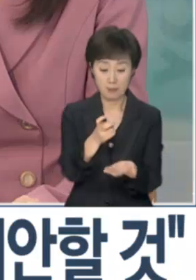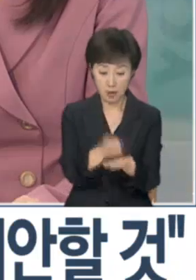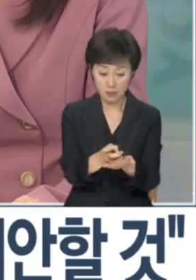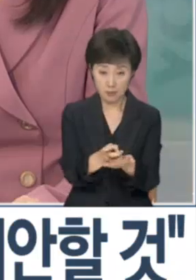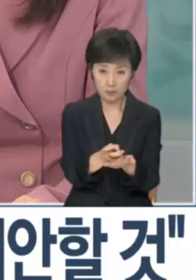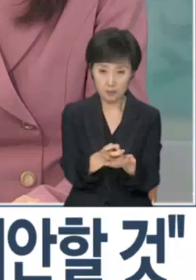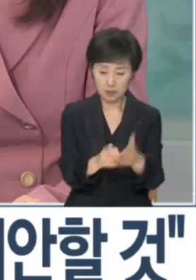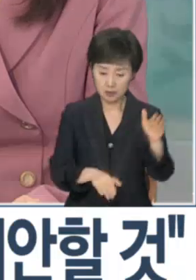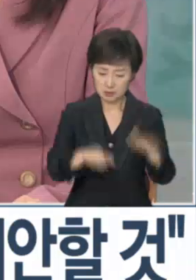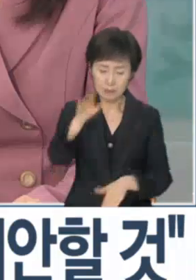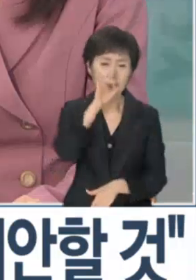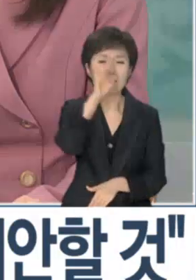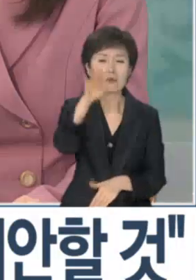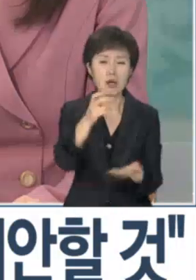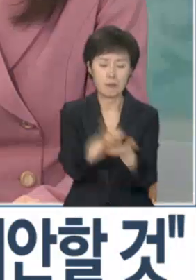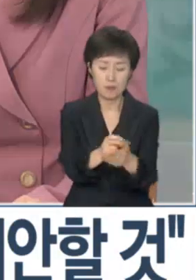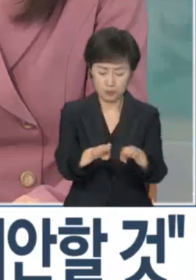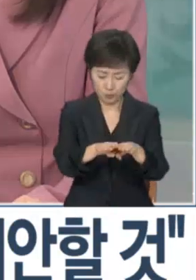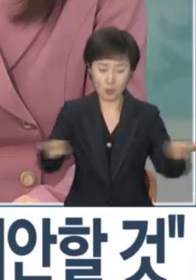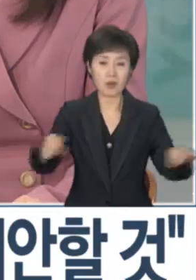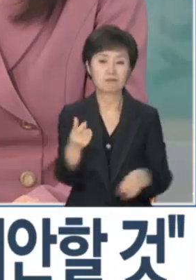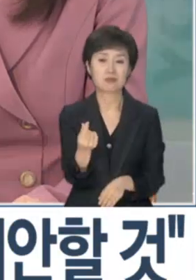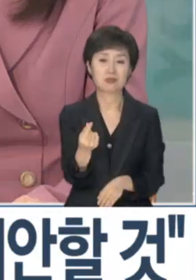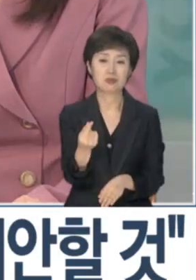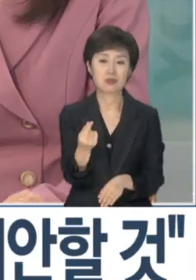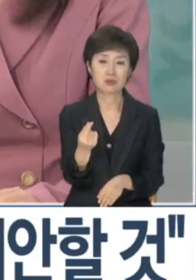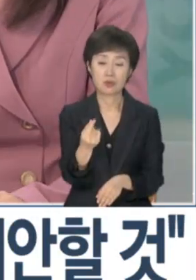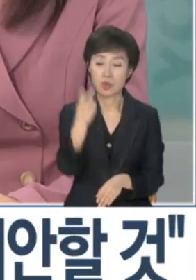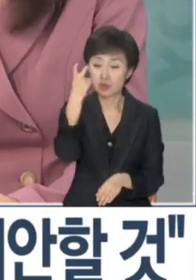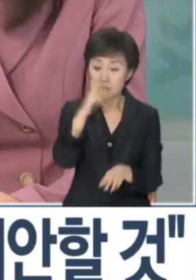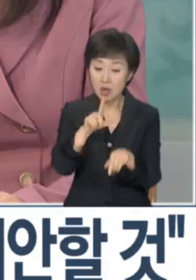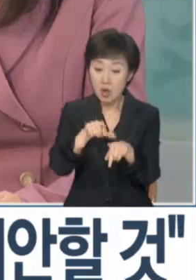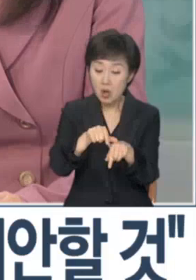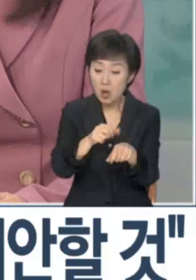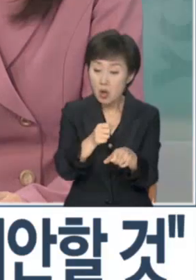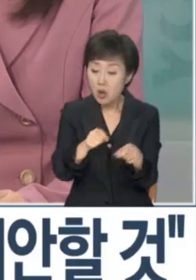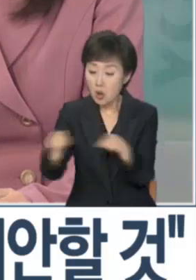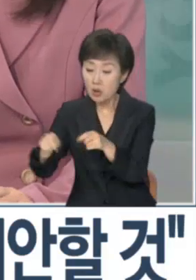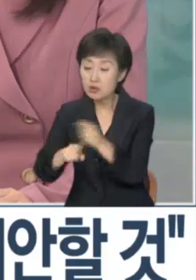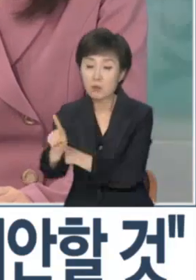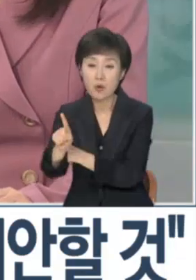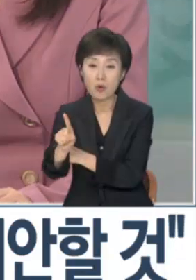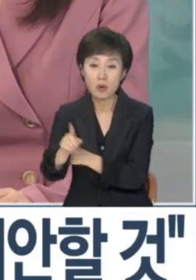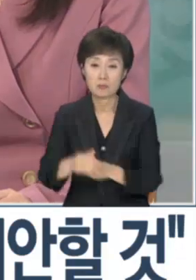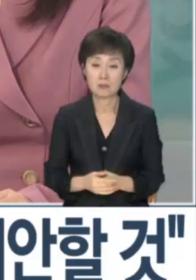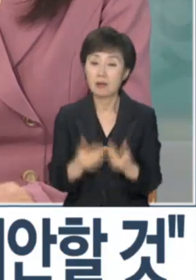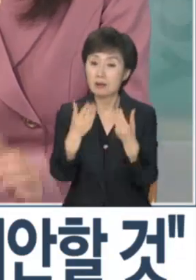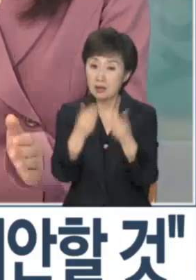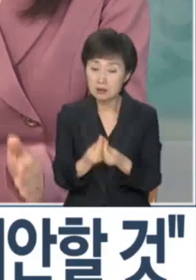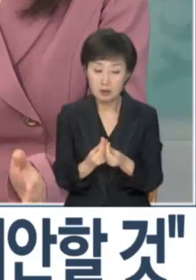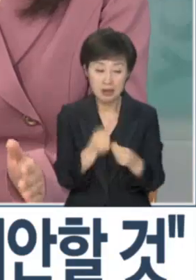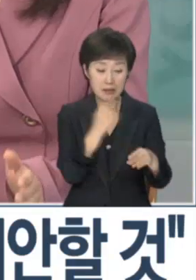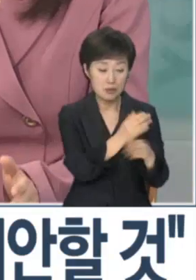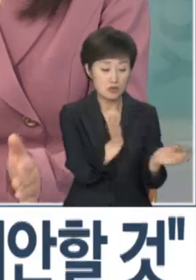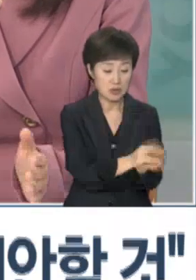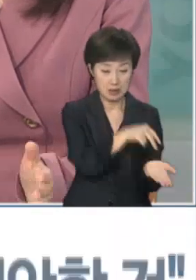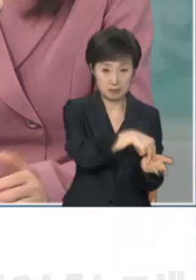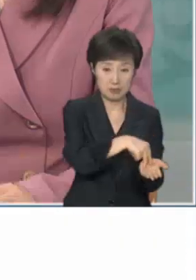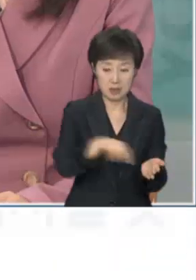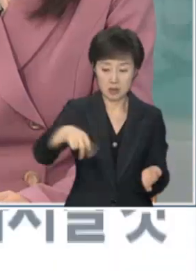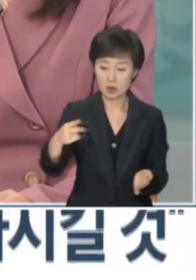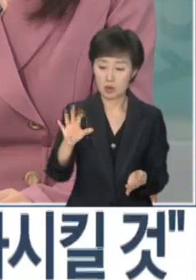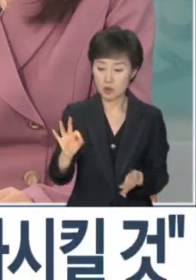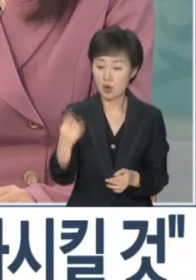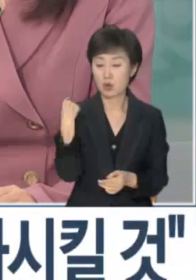만민이 평등하다라고 한다면 왜 그 수사의 시기가 달라져야 하는 겁니까? 그러면 민주당이 그 송영길 전 대표가 어제